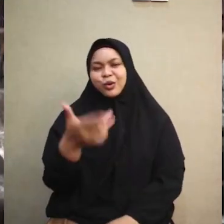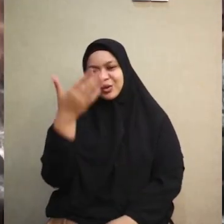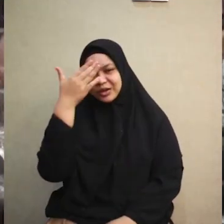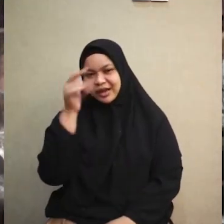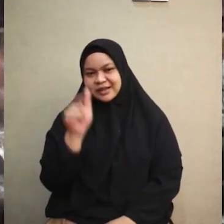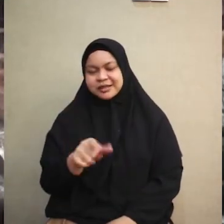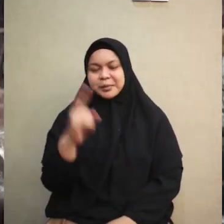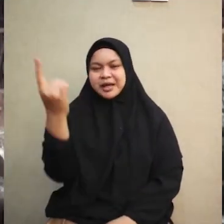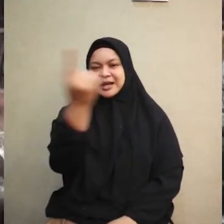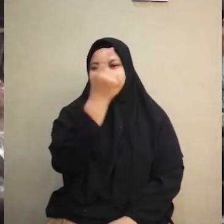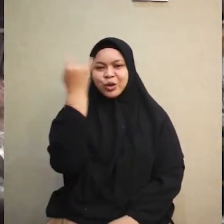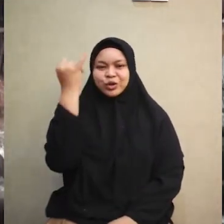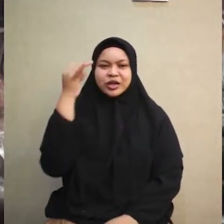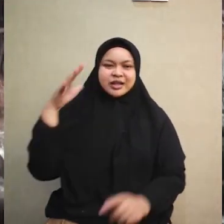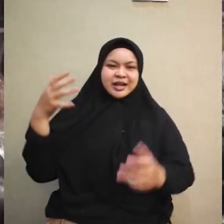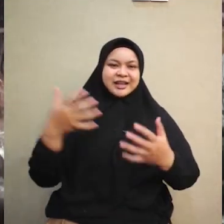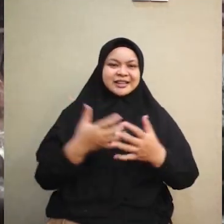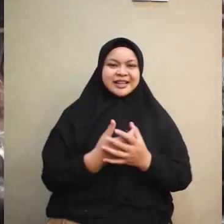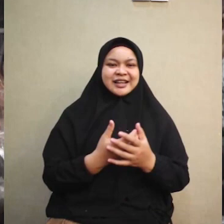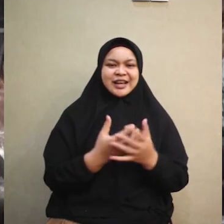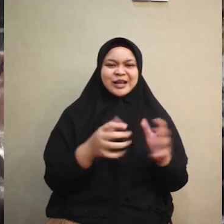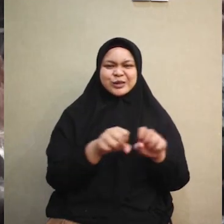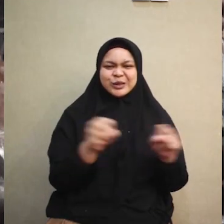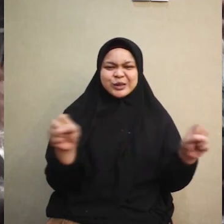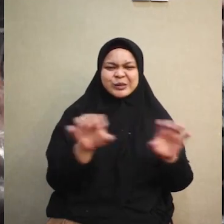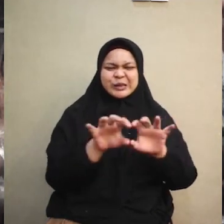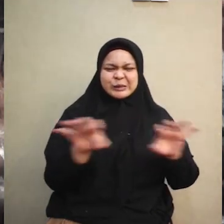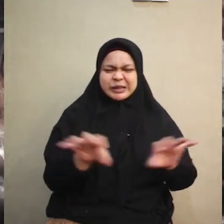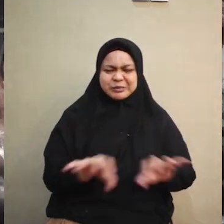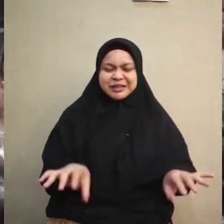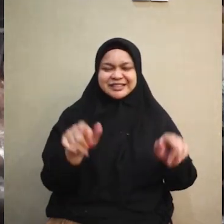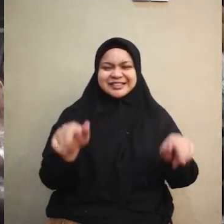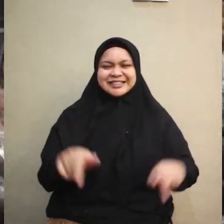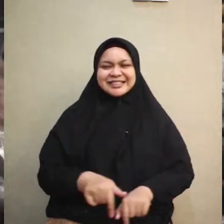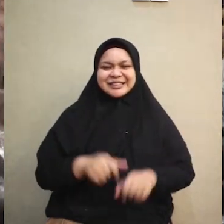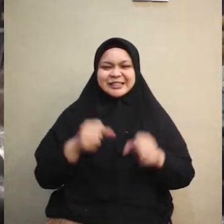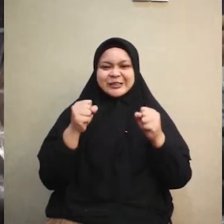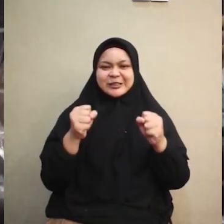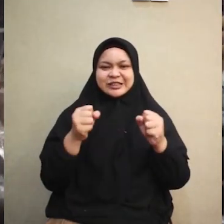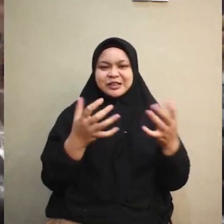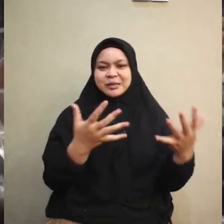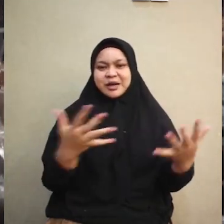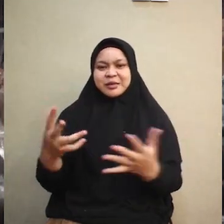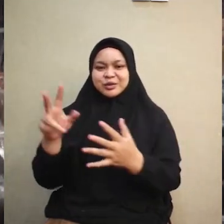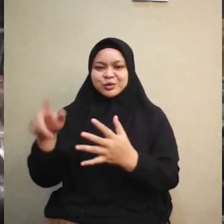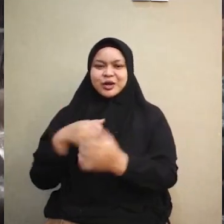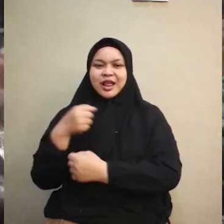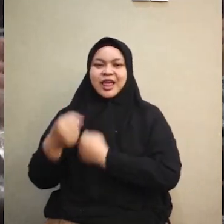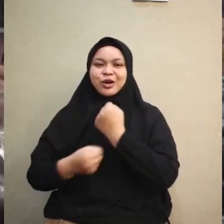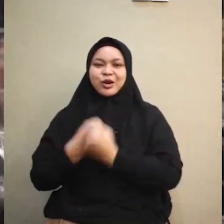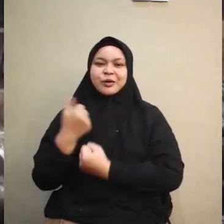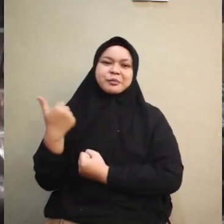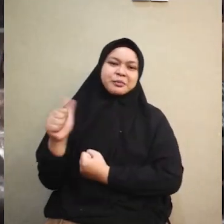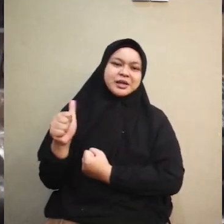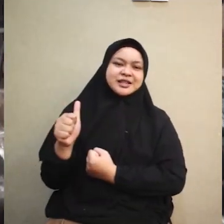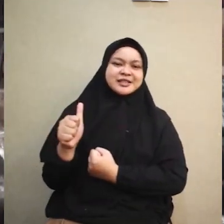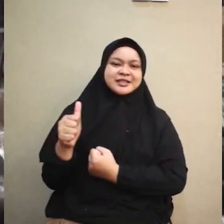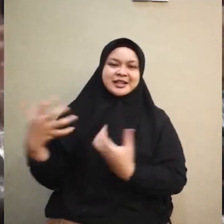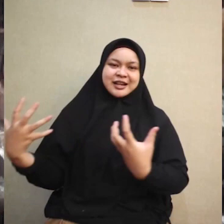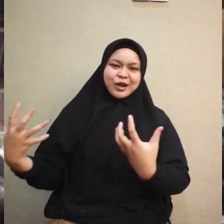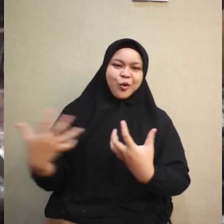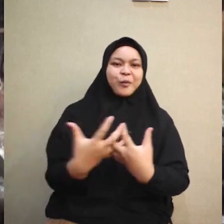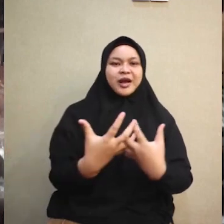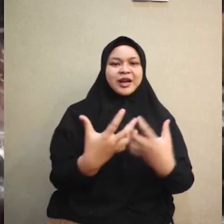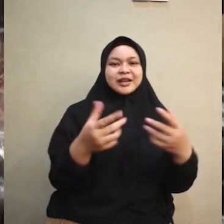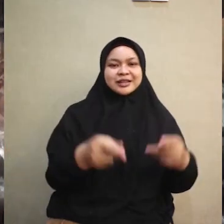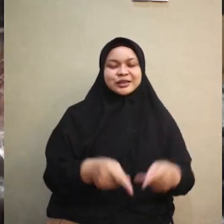nasionalisme saya tercabik-cabik itu gitu ya jadi greget gitu loh harusnya apa yang sudah dilakukan itu bisa terkompile nah ini